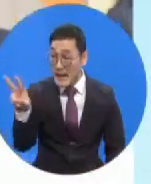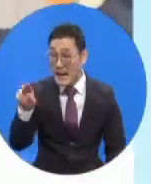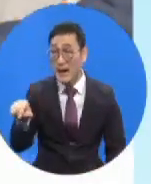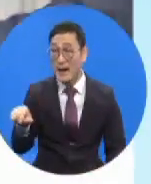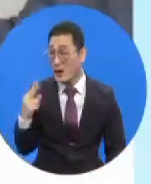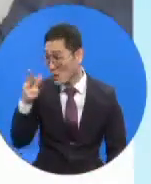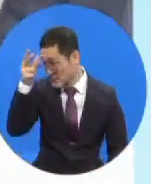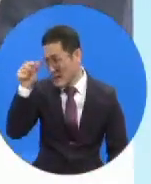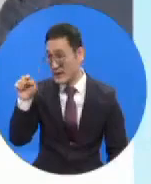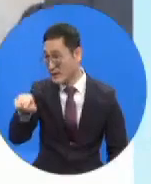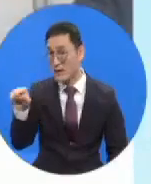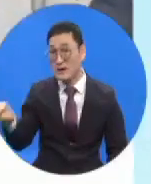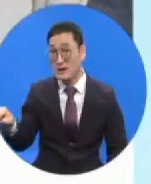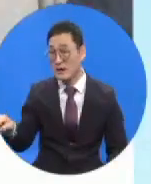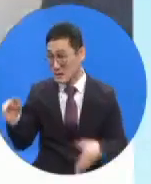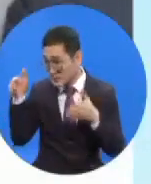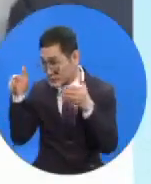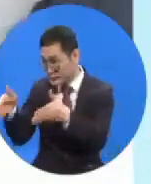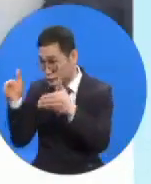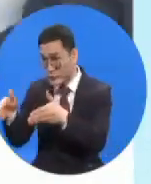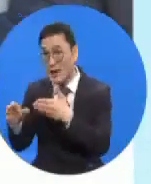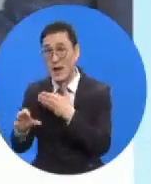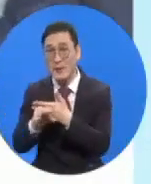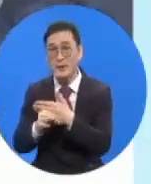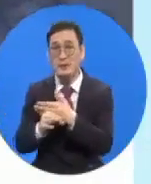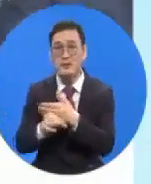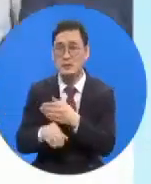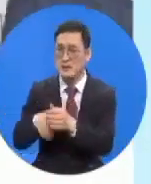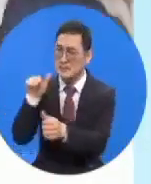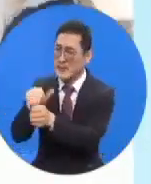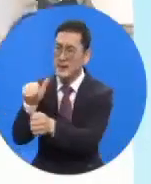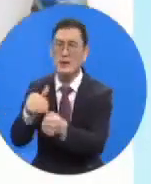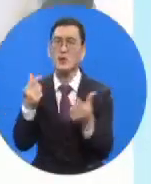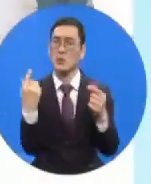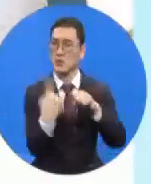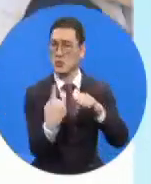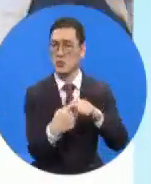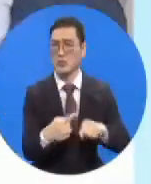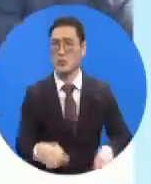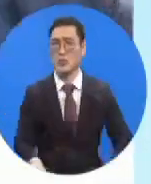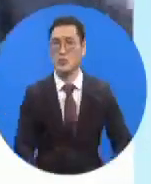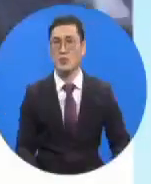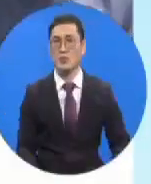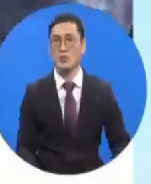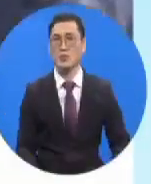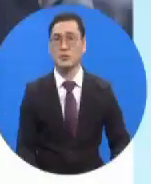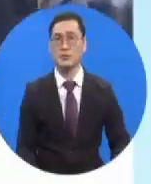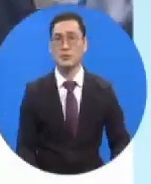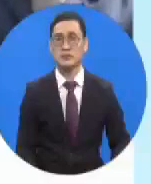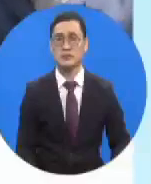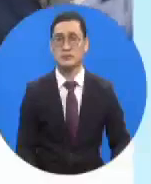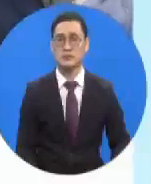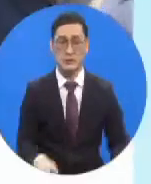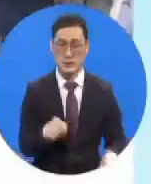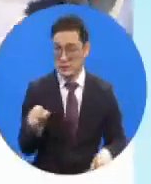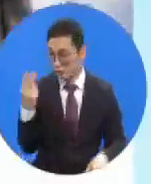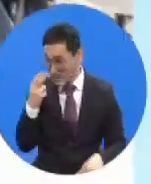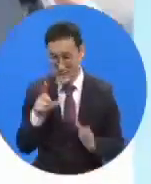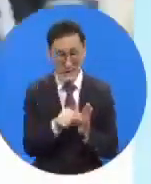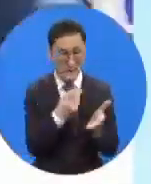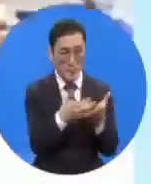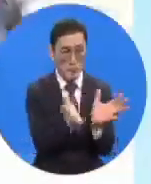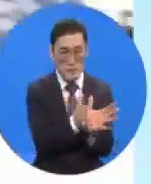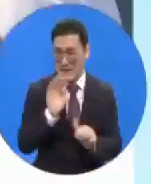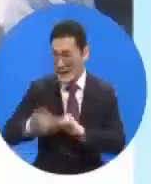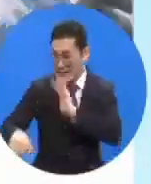검사들의 그 수사를 방해할 수가 있기 때문에 지나치게 저렇게 정치권에서 법무부에서 개입을 하는 거는 역효과를